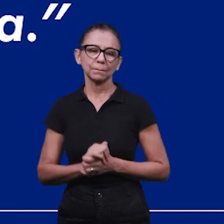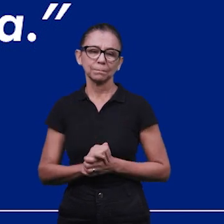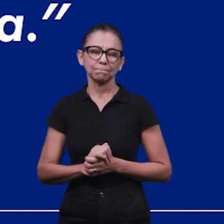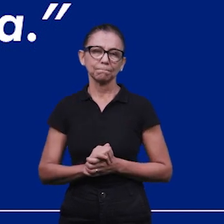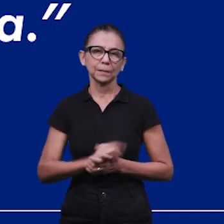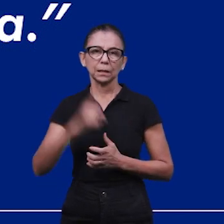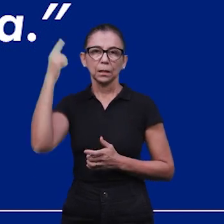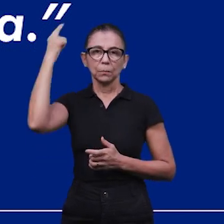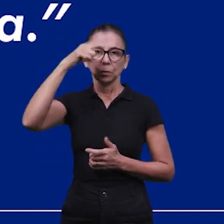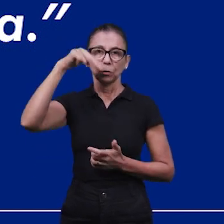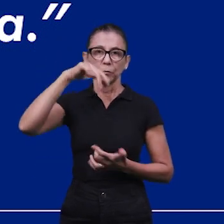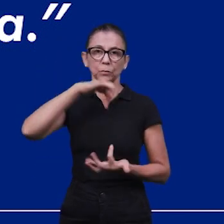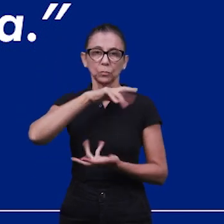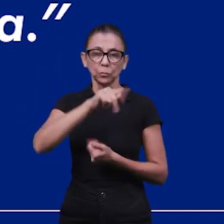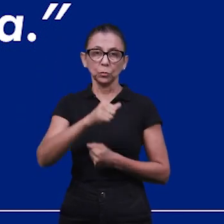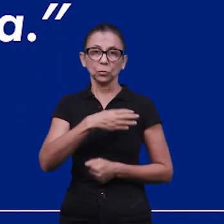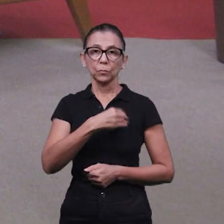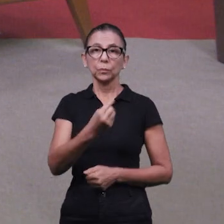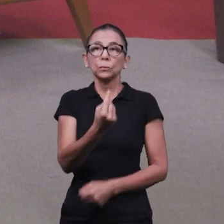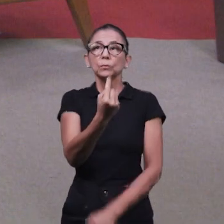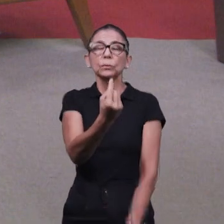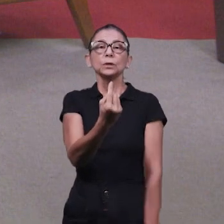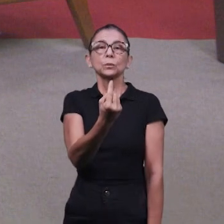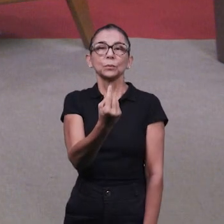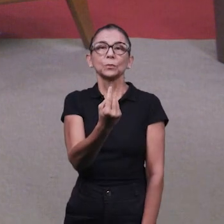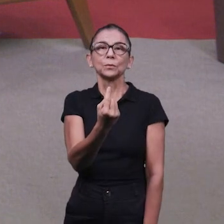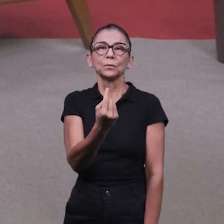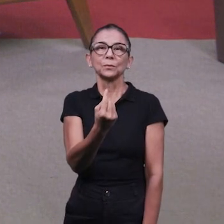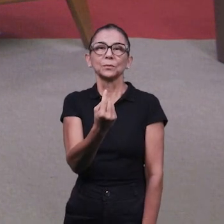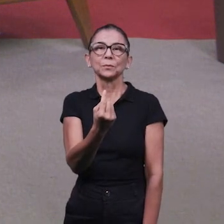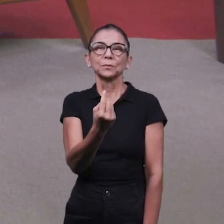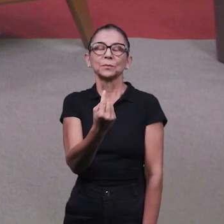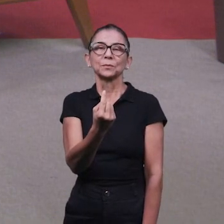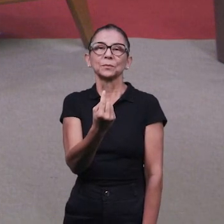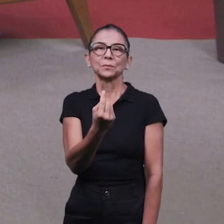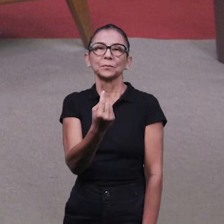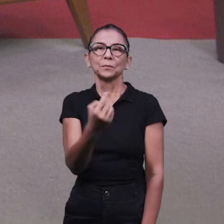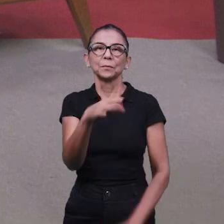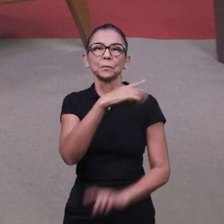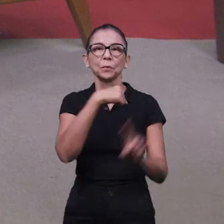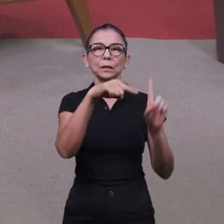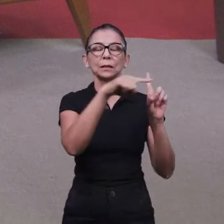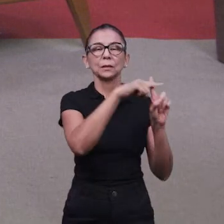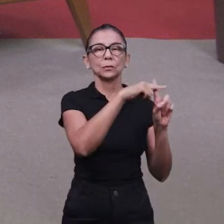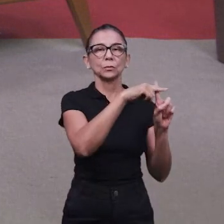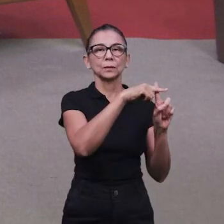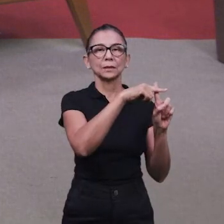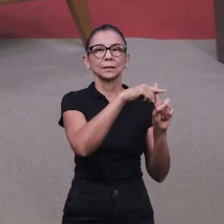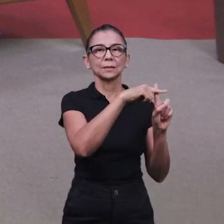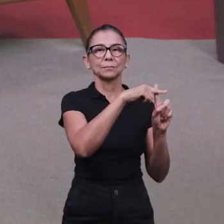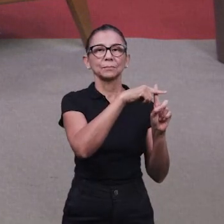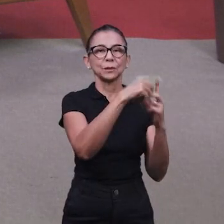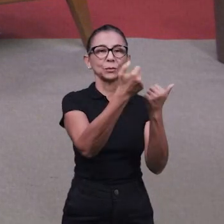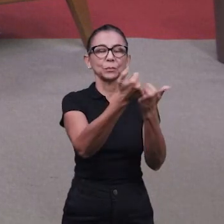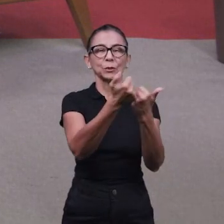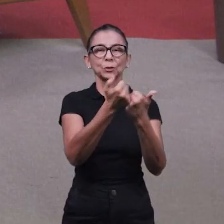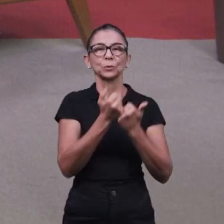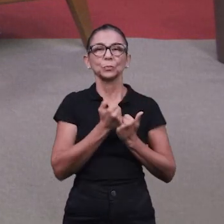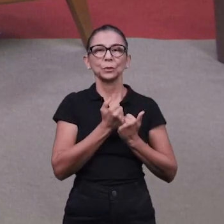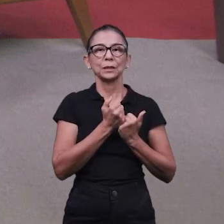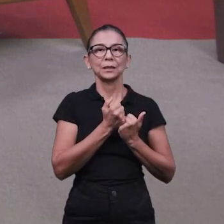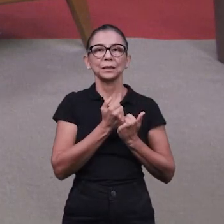point, mais aient la vie éternelle. Donc ici, nous voyons l'action du Père en